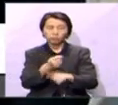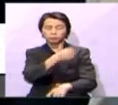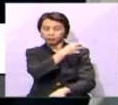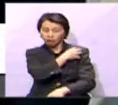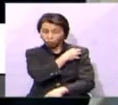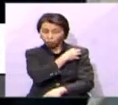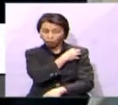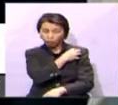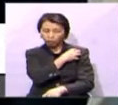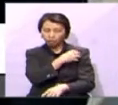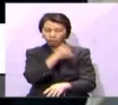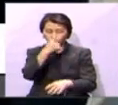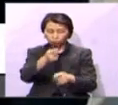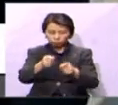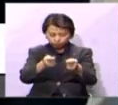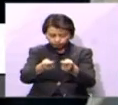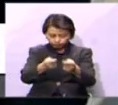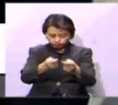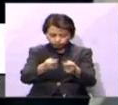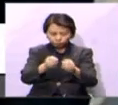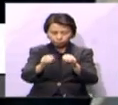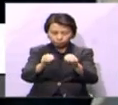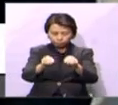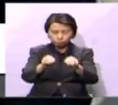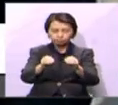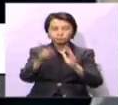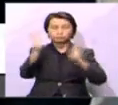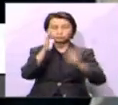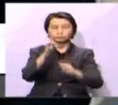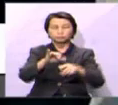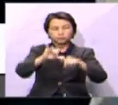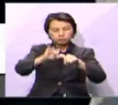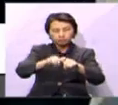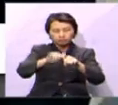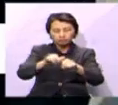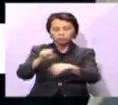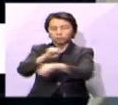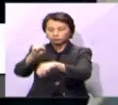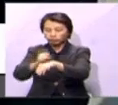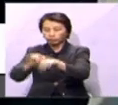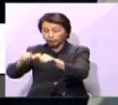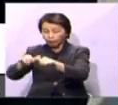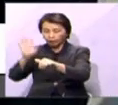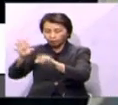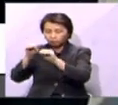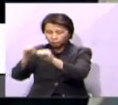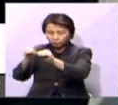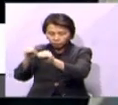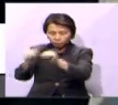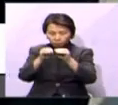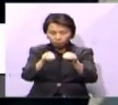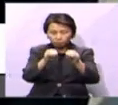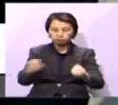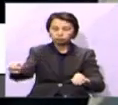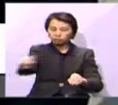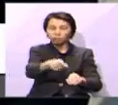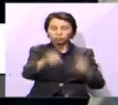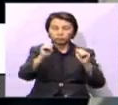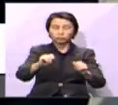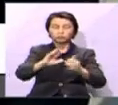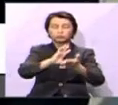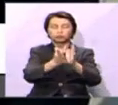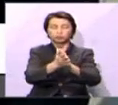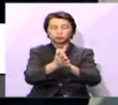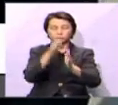officials, operators, engineers of Malaysians and Singaporeans so that they can start